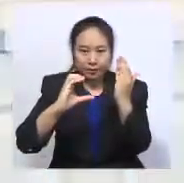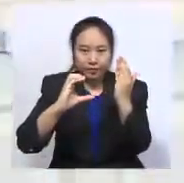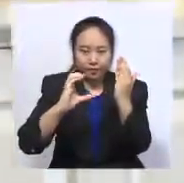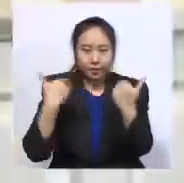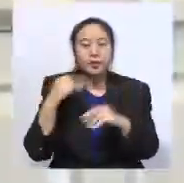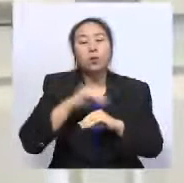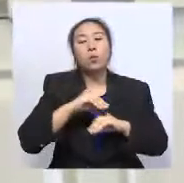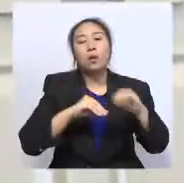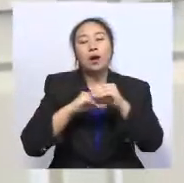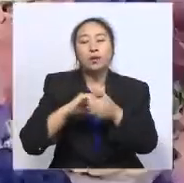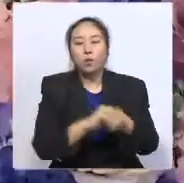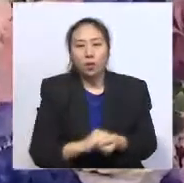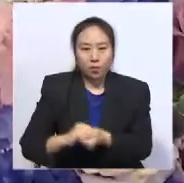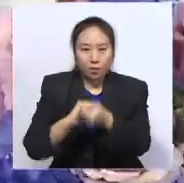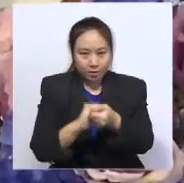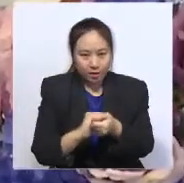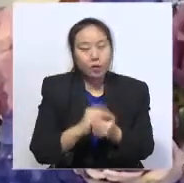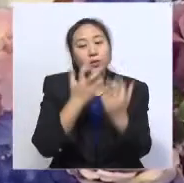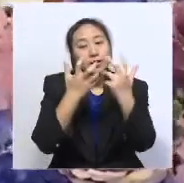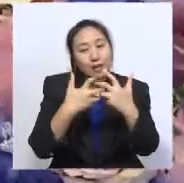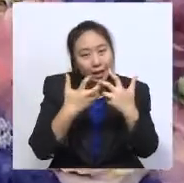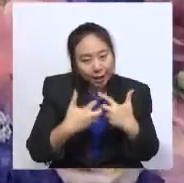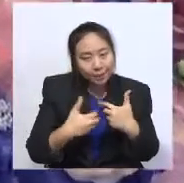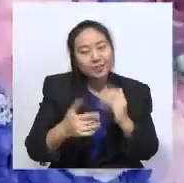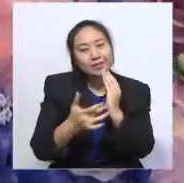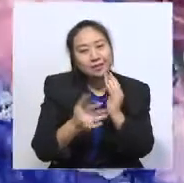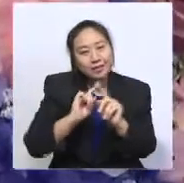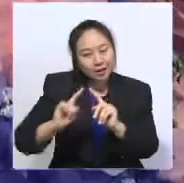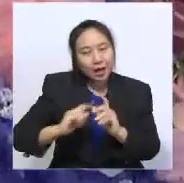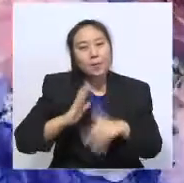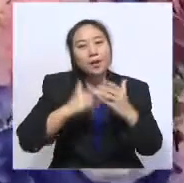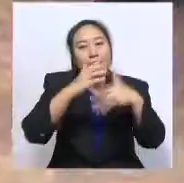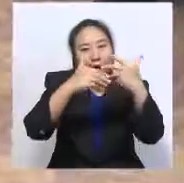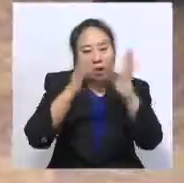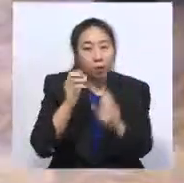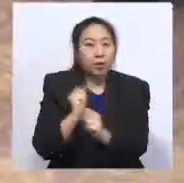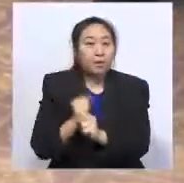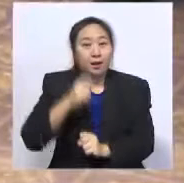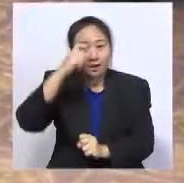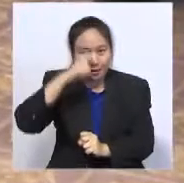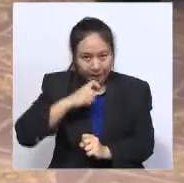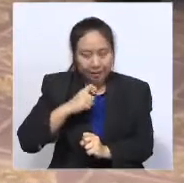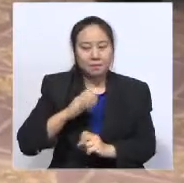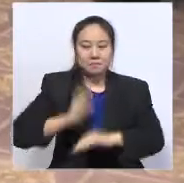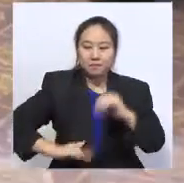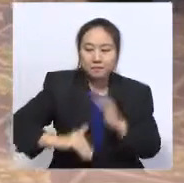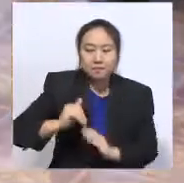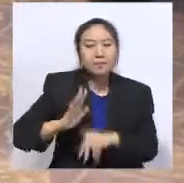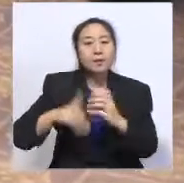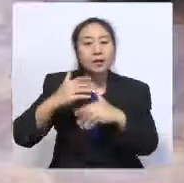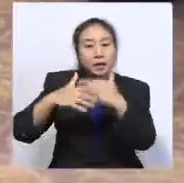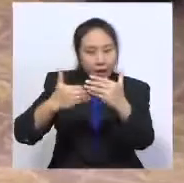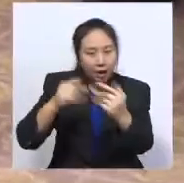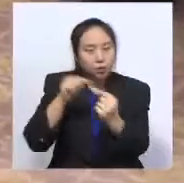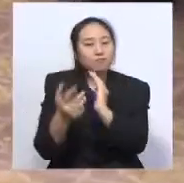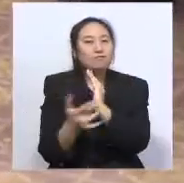รวมถึงโครงการความร่วมมือเพื่อพัฒนาอุตสาหกรรมดิจิทัลแล้วก็ส่งเสริมบุคลากรไทยในการพัฒนาทักษะและขีดความสาม